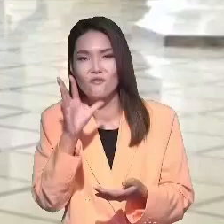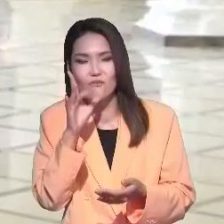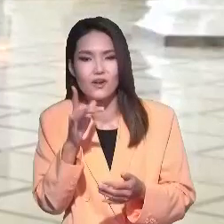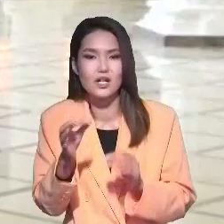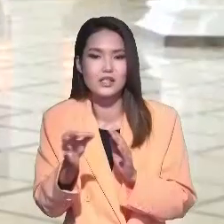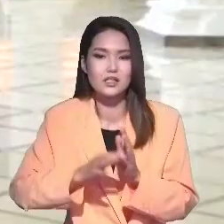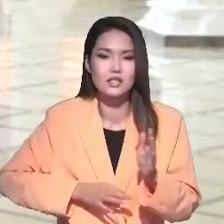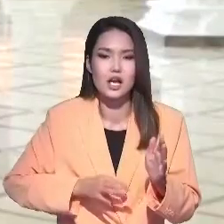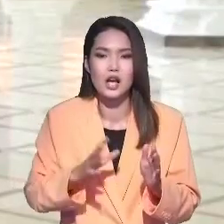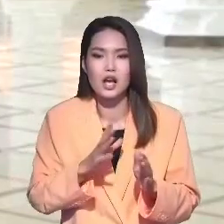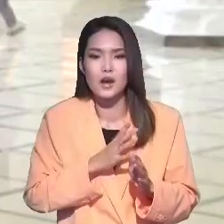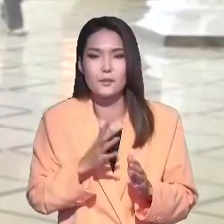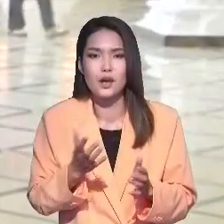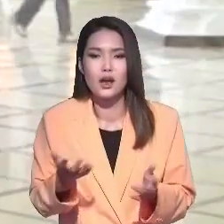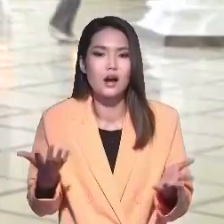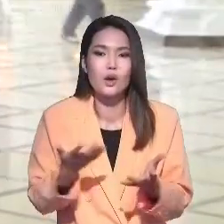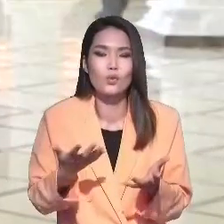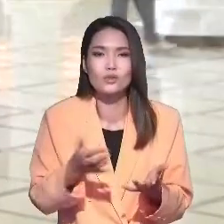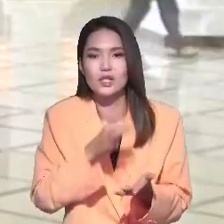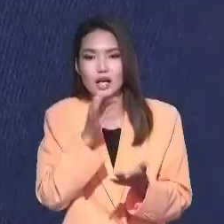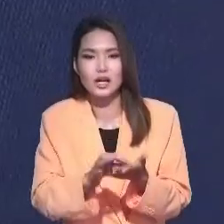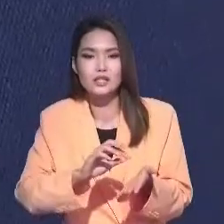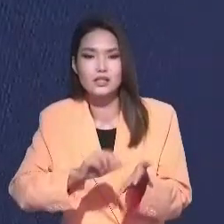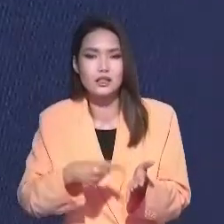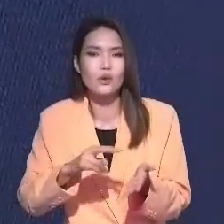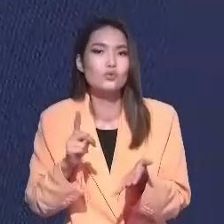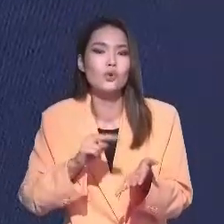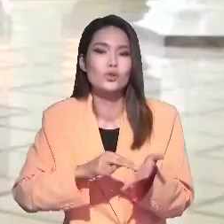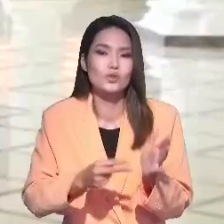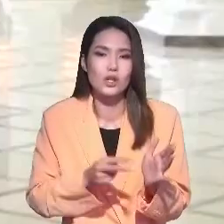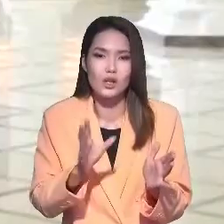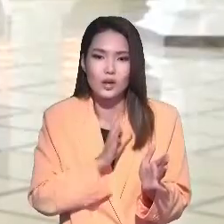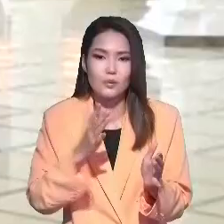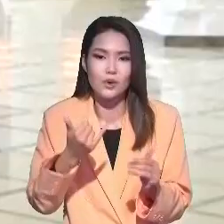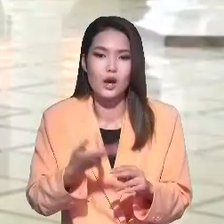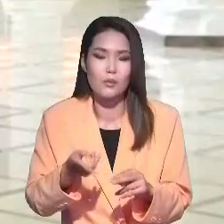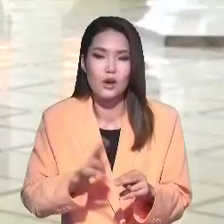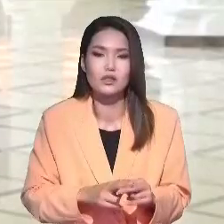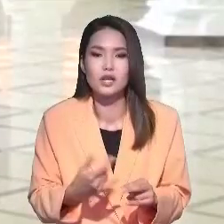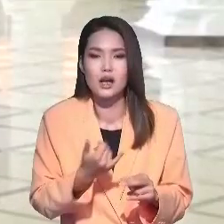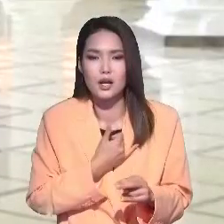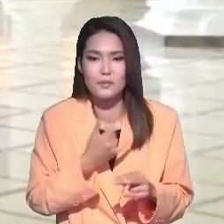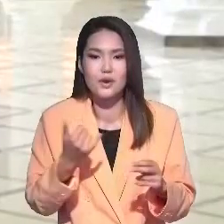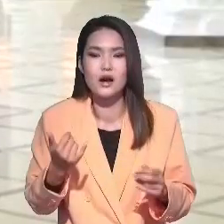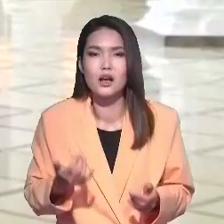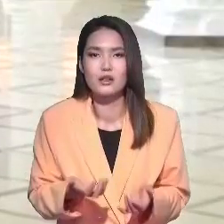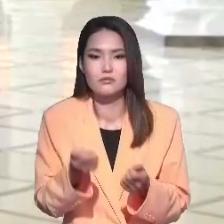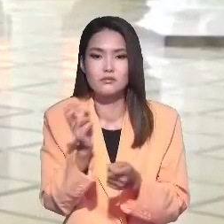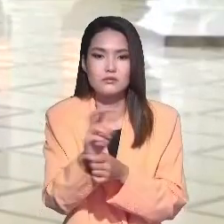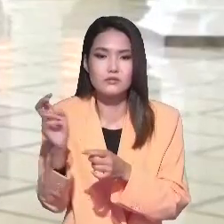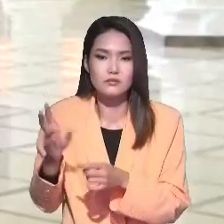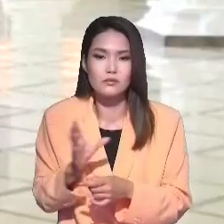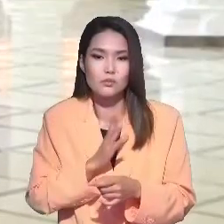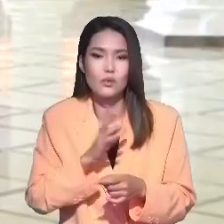мы не можем запустить те объекты, которые мы запланировали. Поэтому мы, когда выезжаем в регионы, выясняем